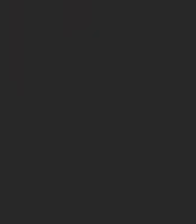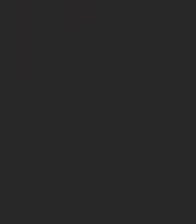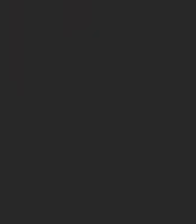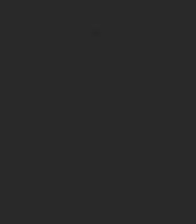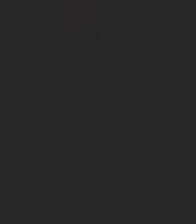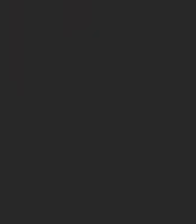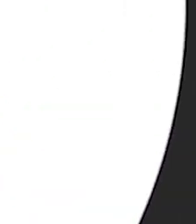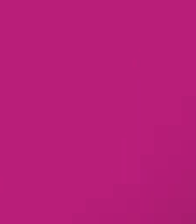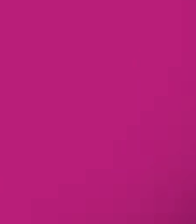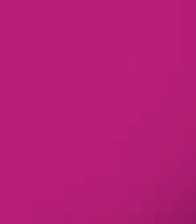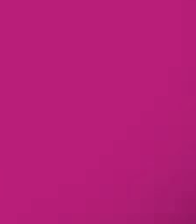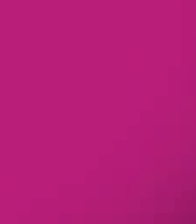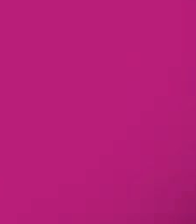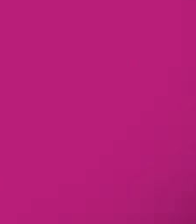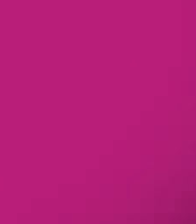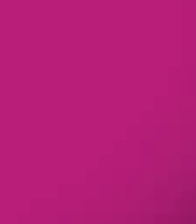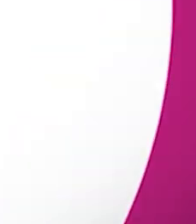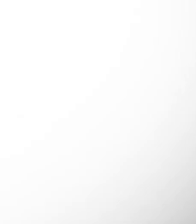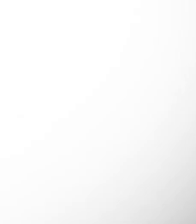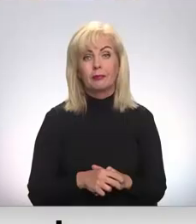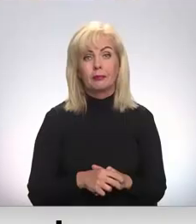Re, viss ēters ir te!